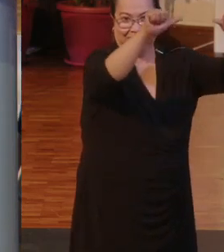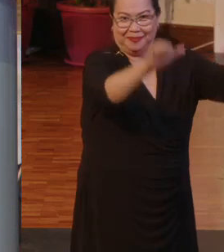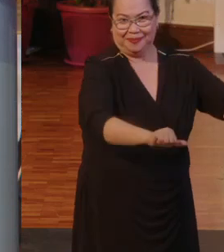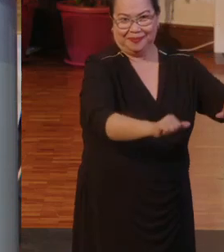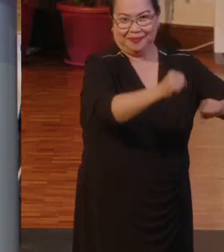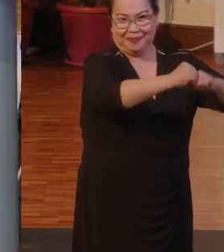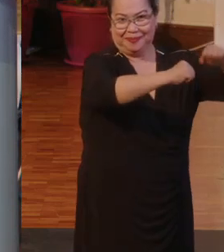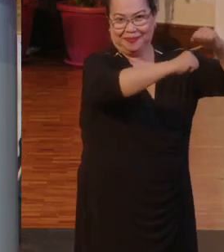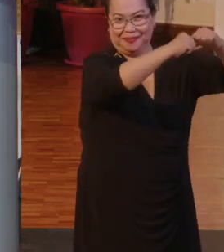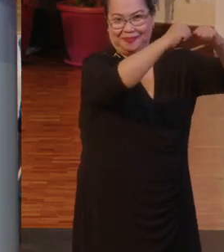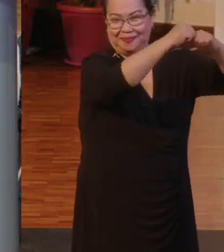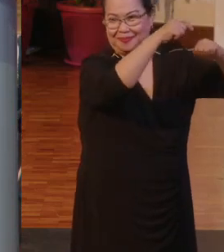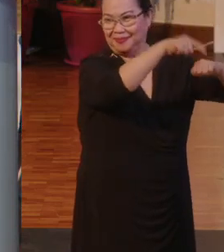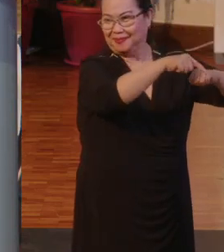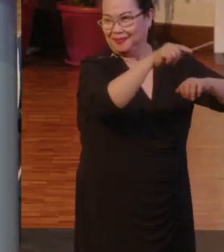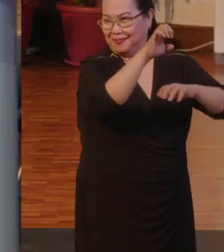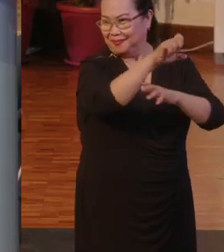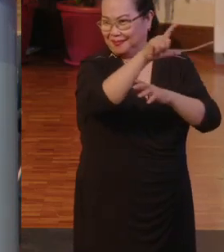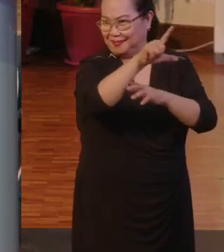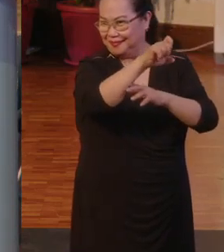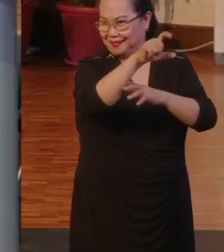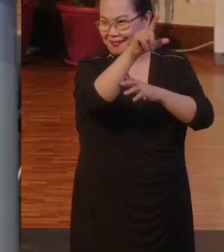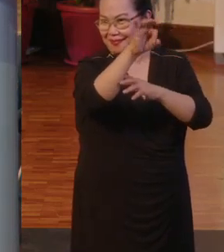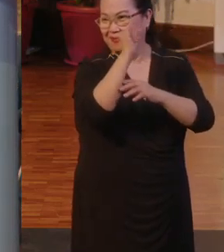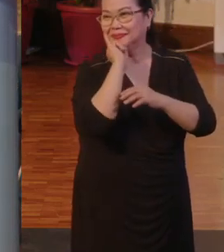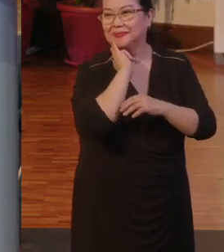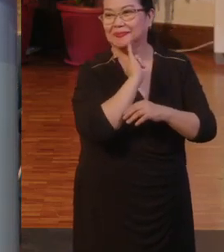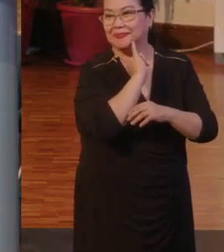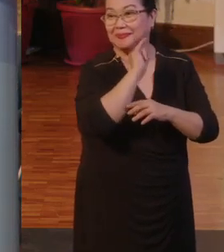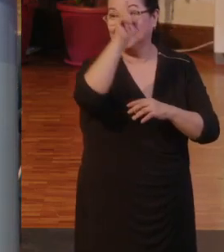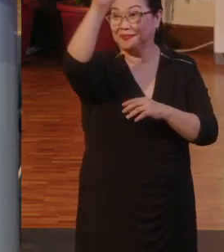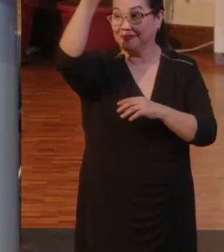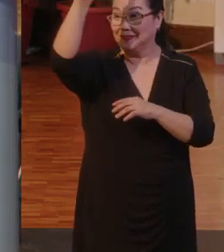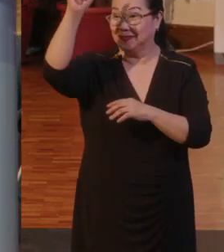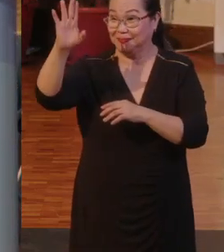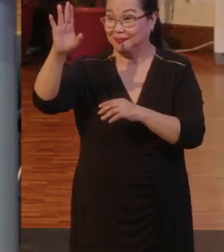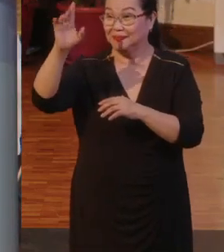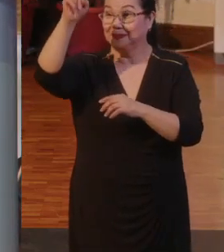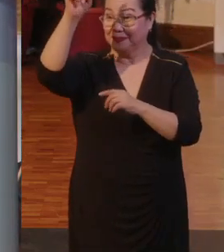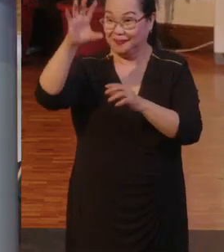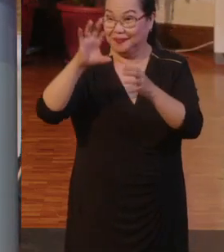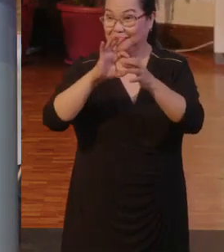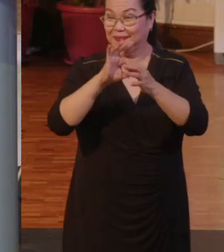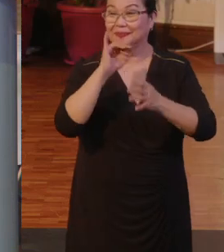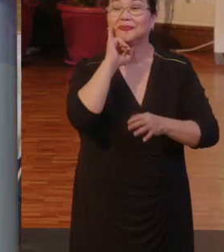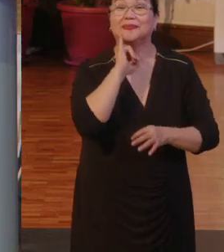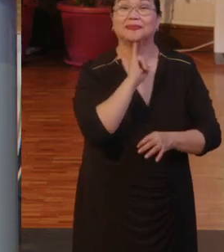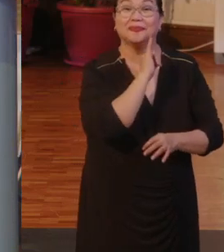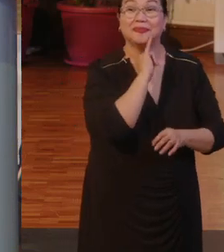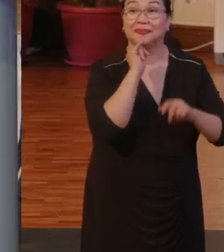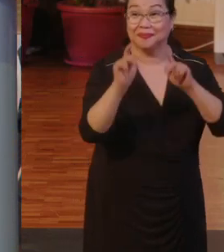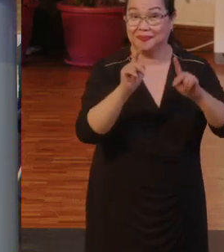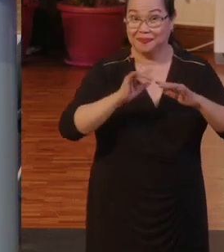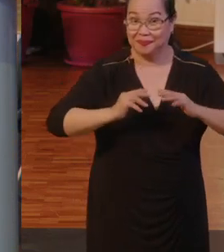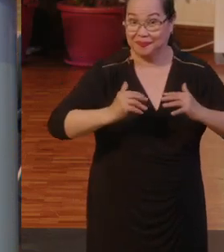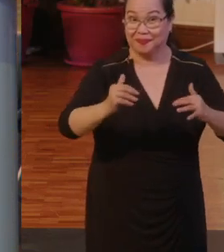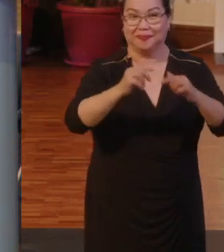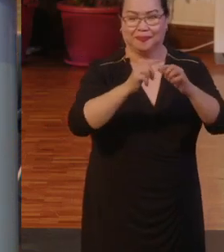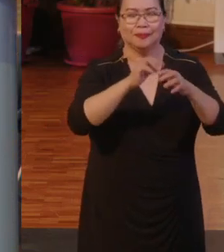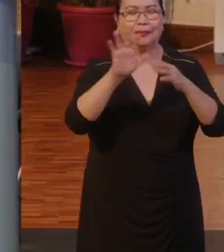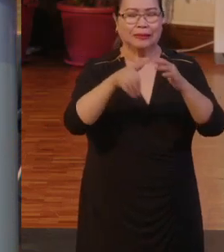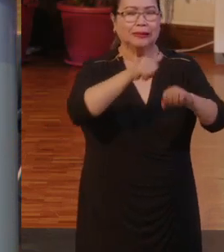and called it El Elohe Israel, God, the God of Israel. Doon din